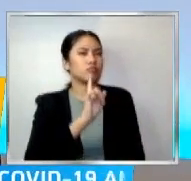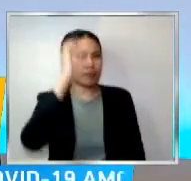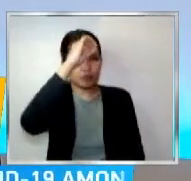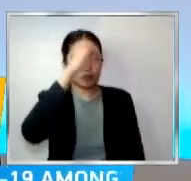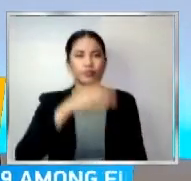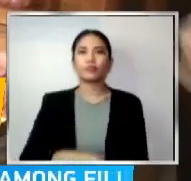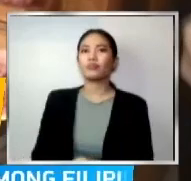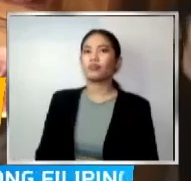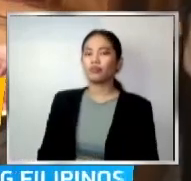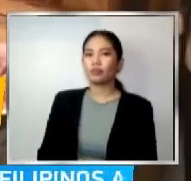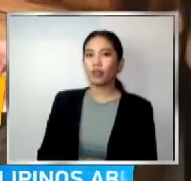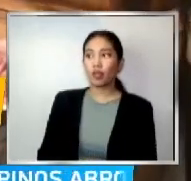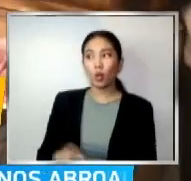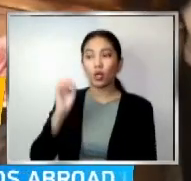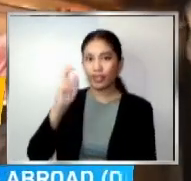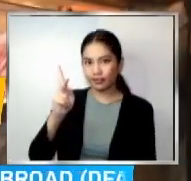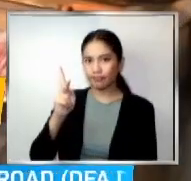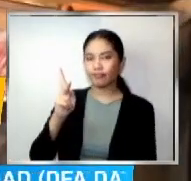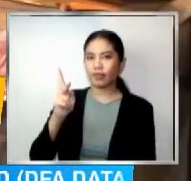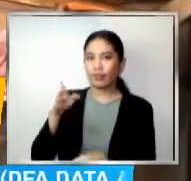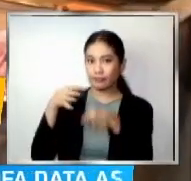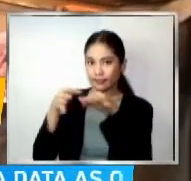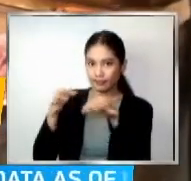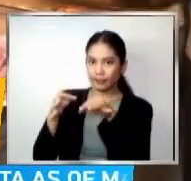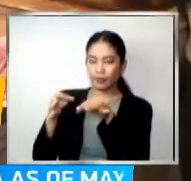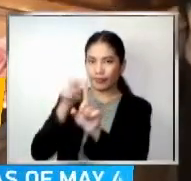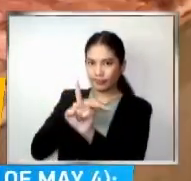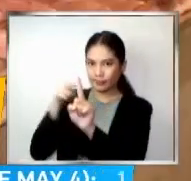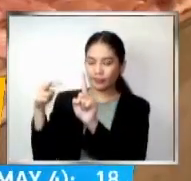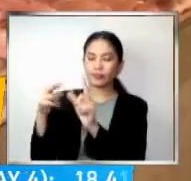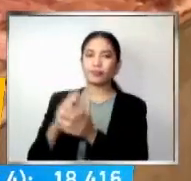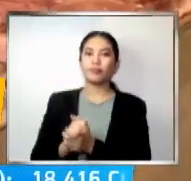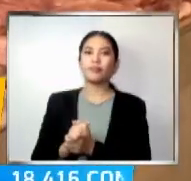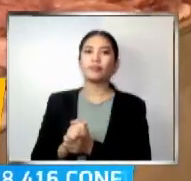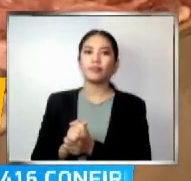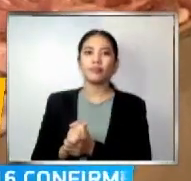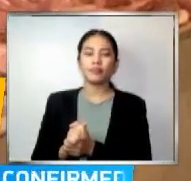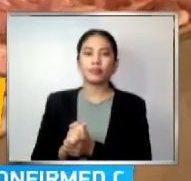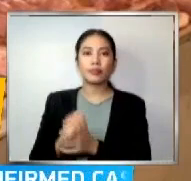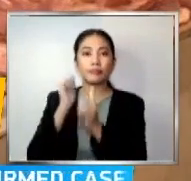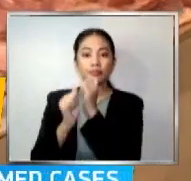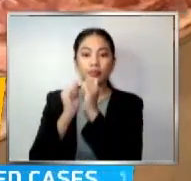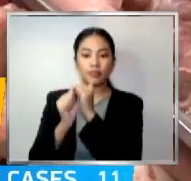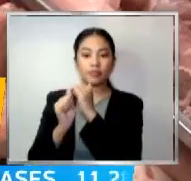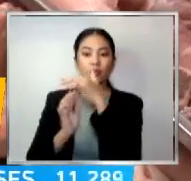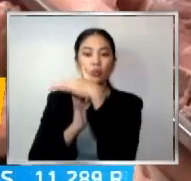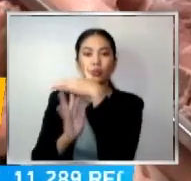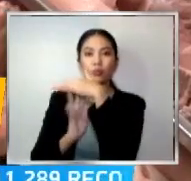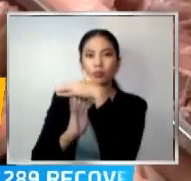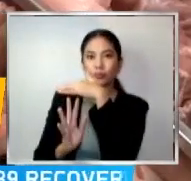No, what do I mean by that? Ang mga consumers naiipit